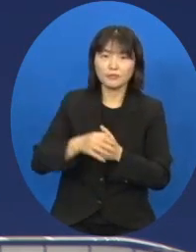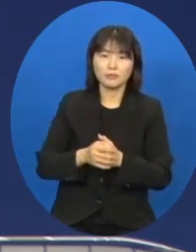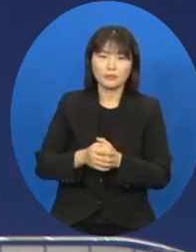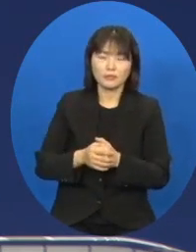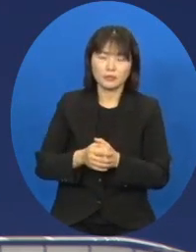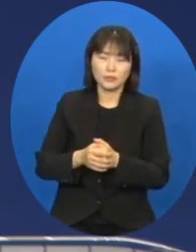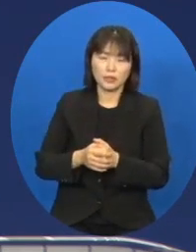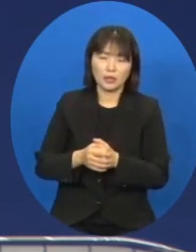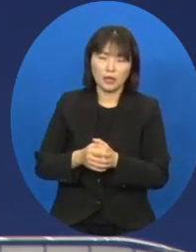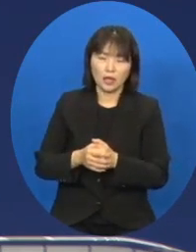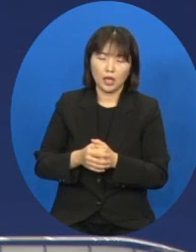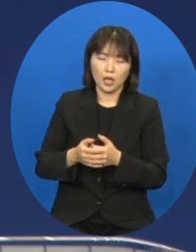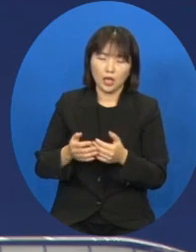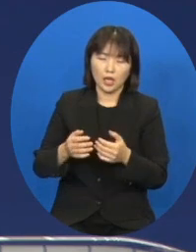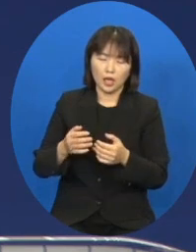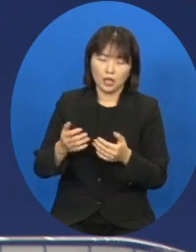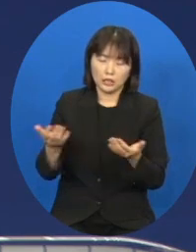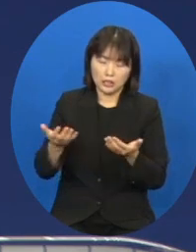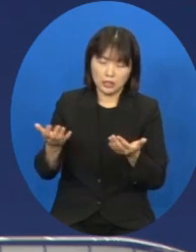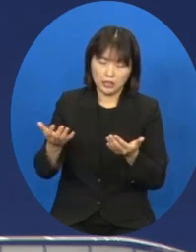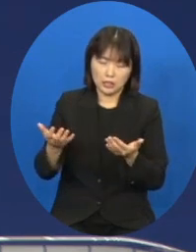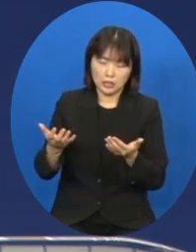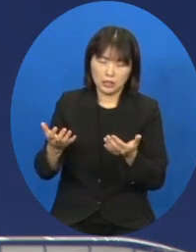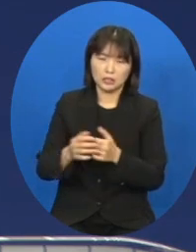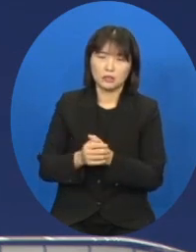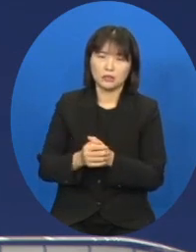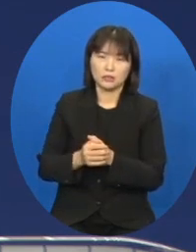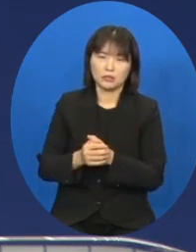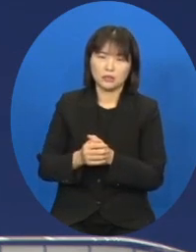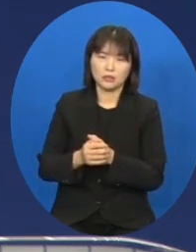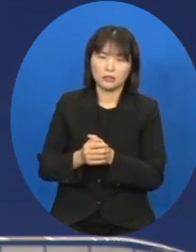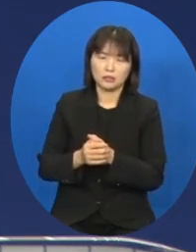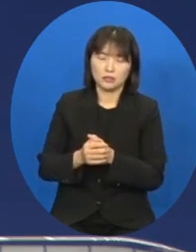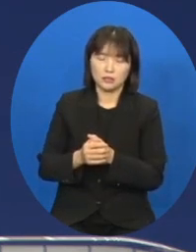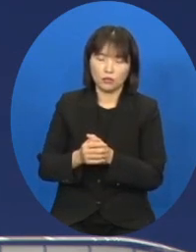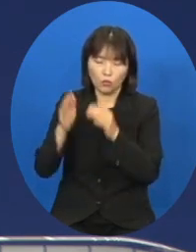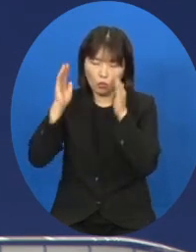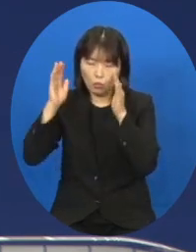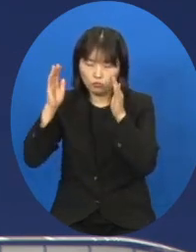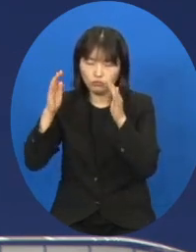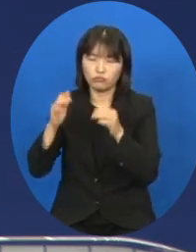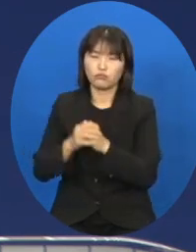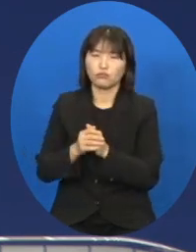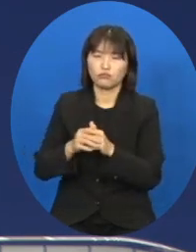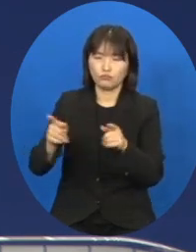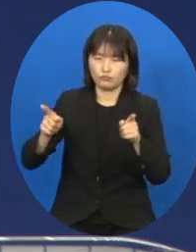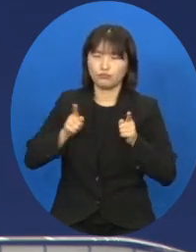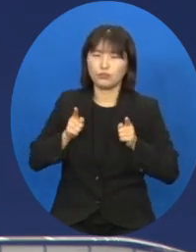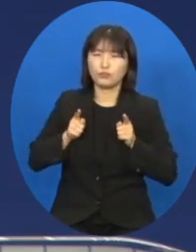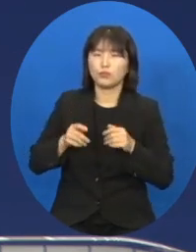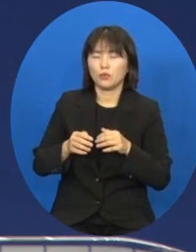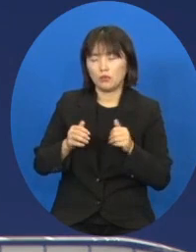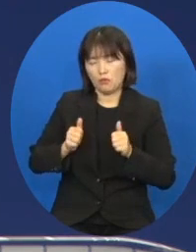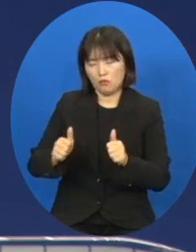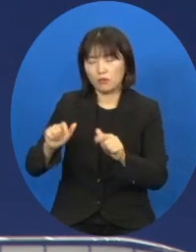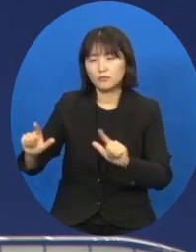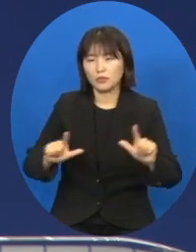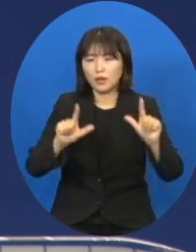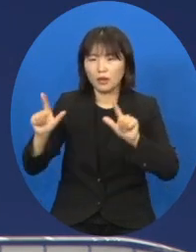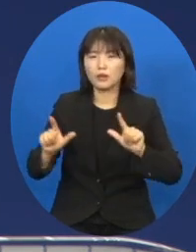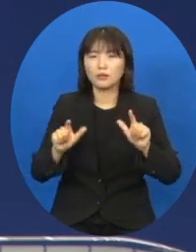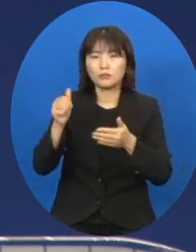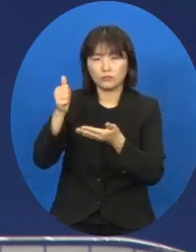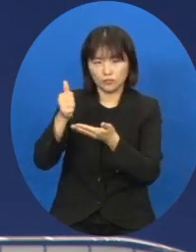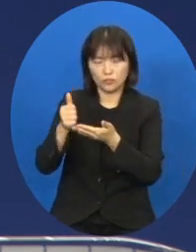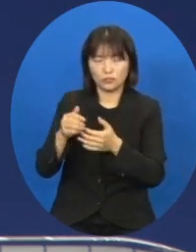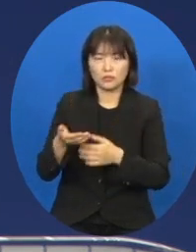막의를 해가면서 가족을 부양하고 또 공부도 하신 분입니다. 그런데 하영록